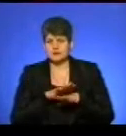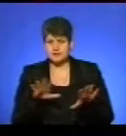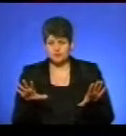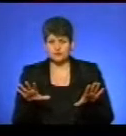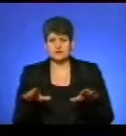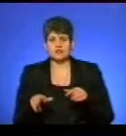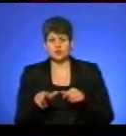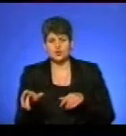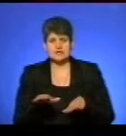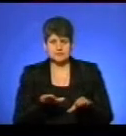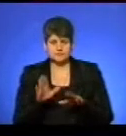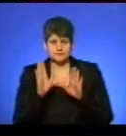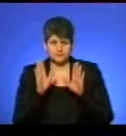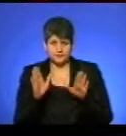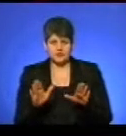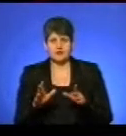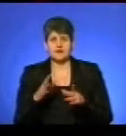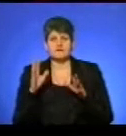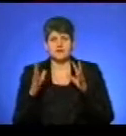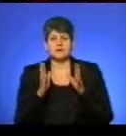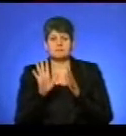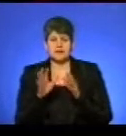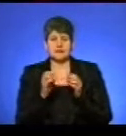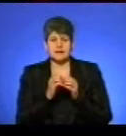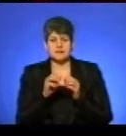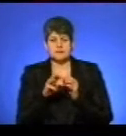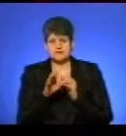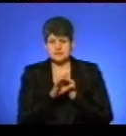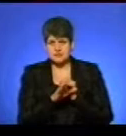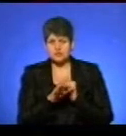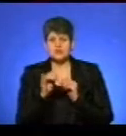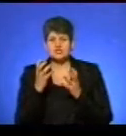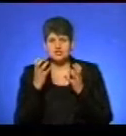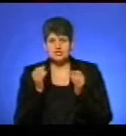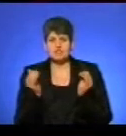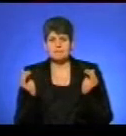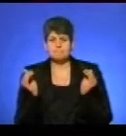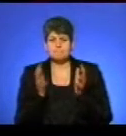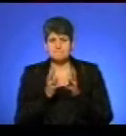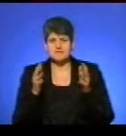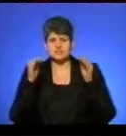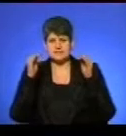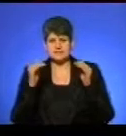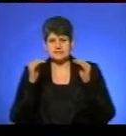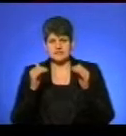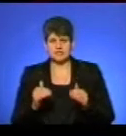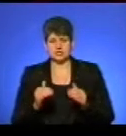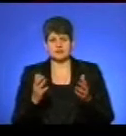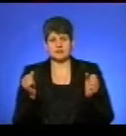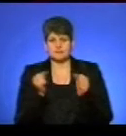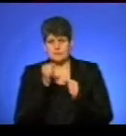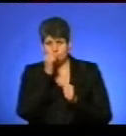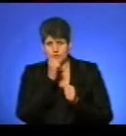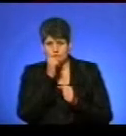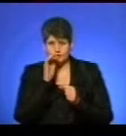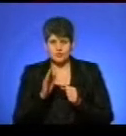ожеледиться, південно-східний вітер 5-10 метрів за секунду і ще більше зниження температури повітря. 19